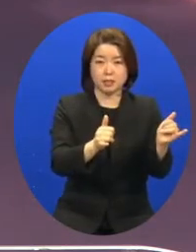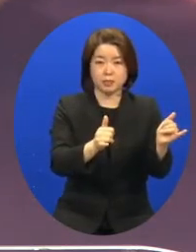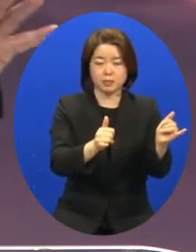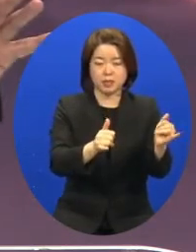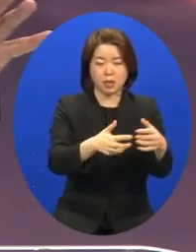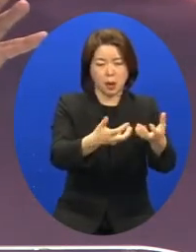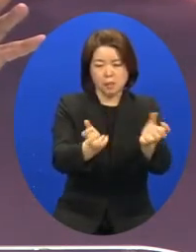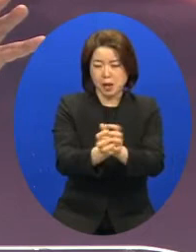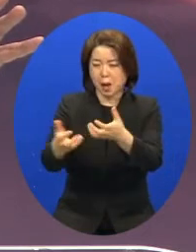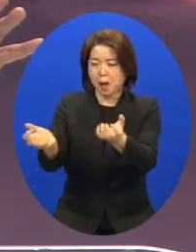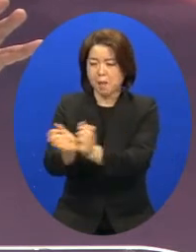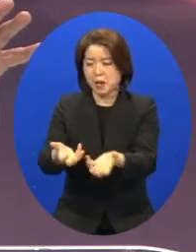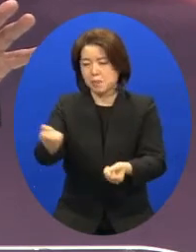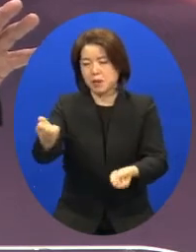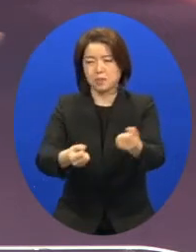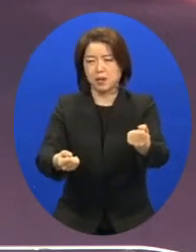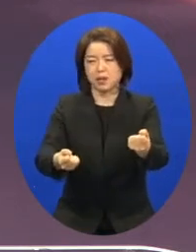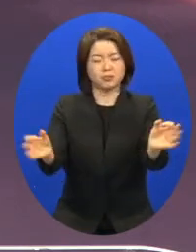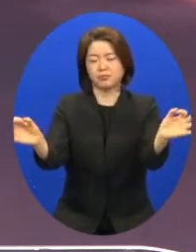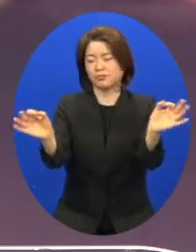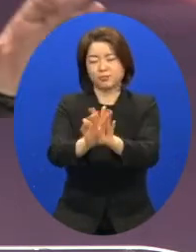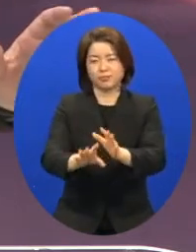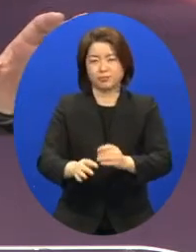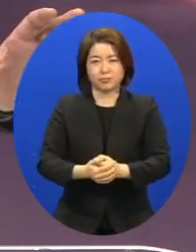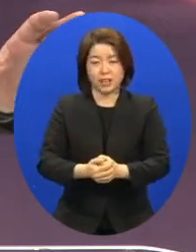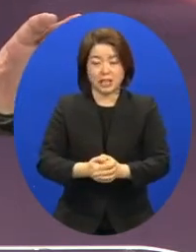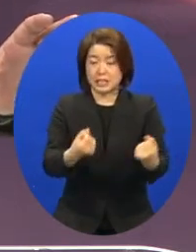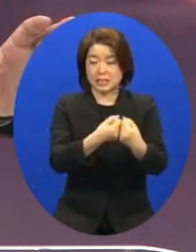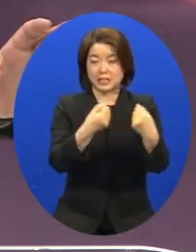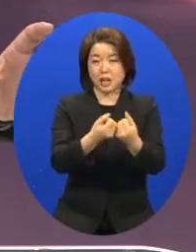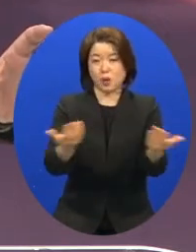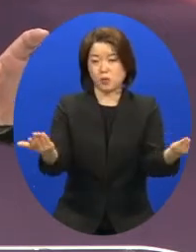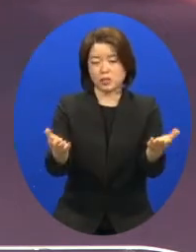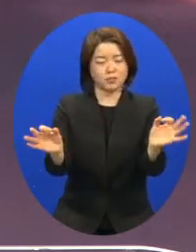파가 없어져요. 싸울 일이 없어져요.